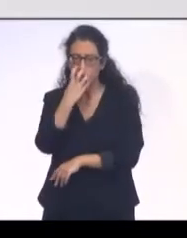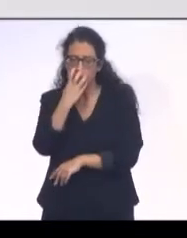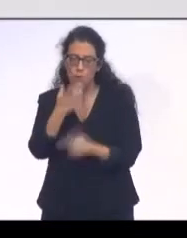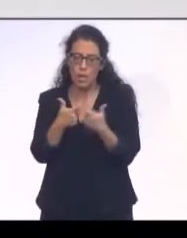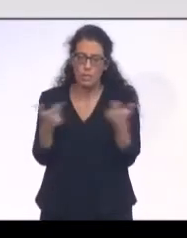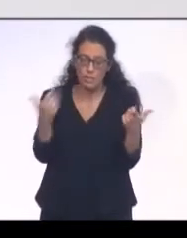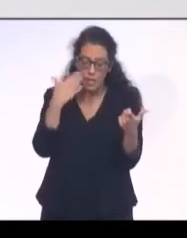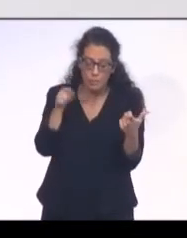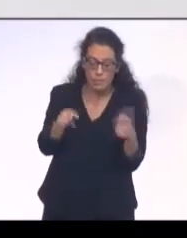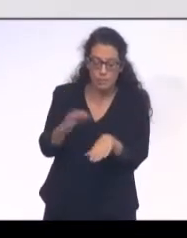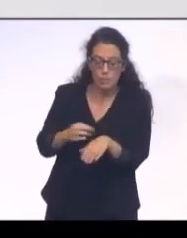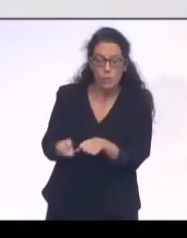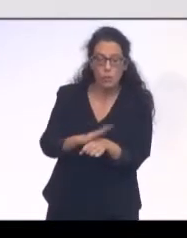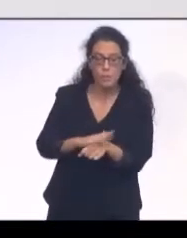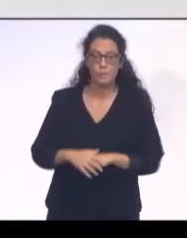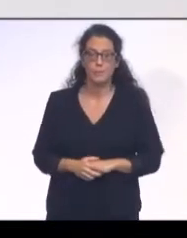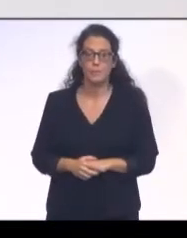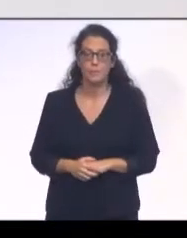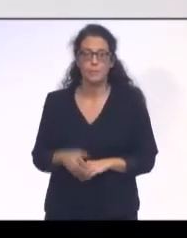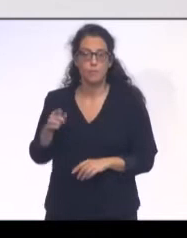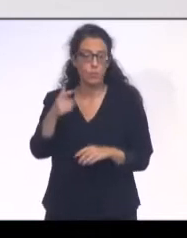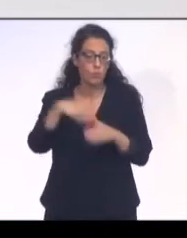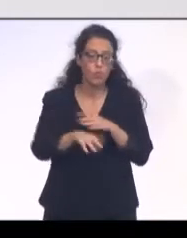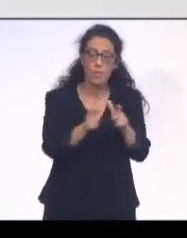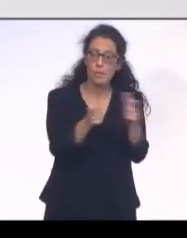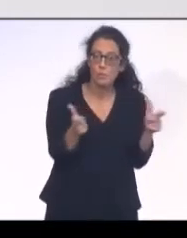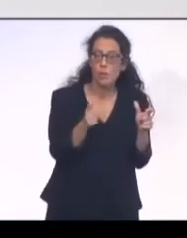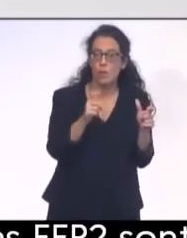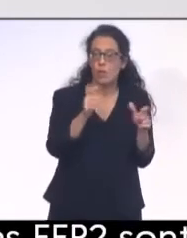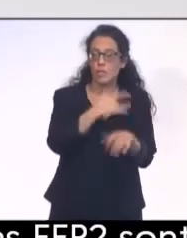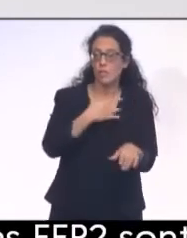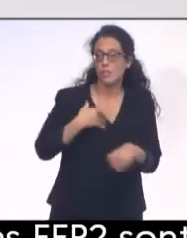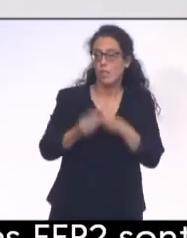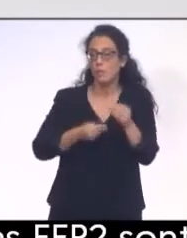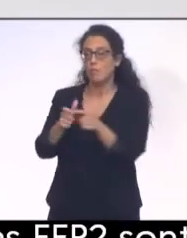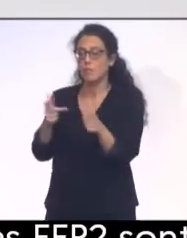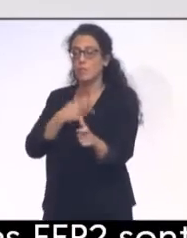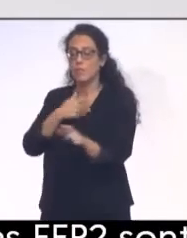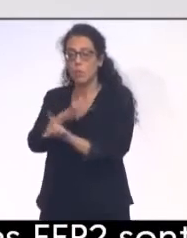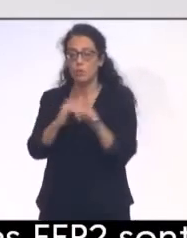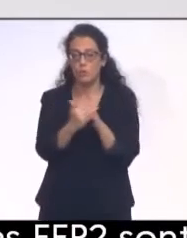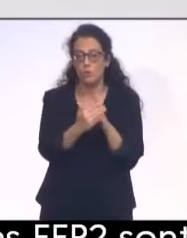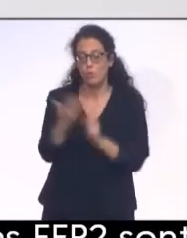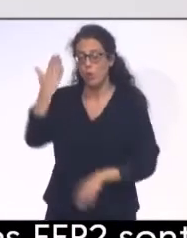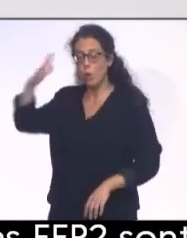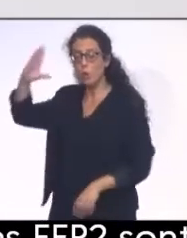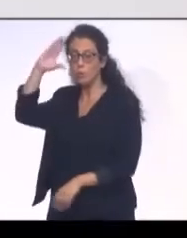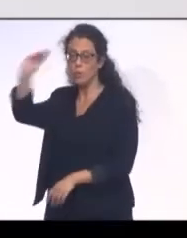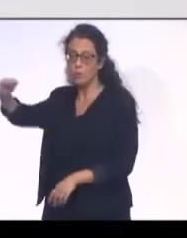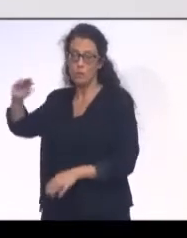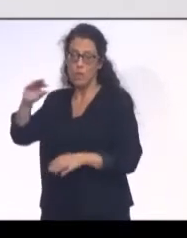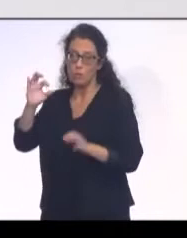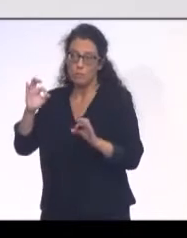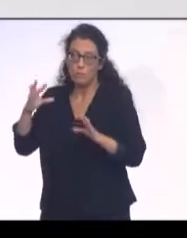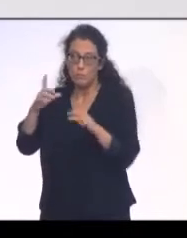Cela s'applique aussi bien pour les établissements sanitaires que médico-sociaux. Pour tous les autres professionnels, ce sont les masques vraiment de tissu,